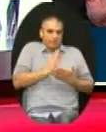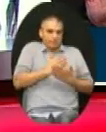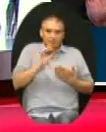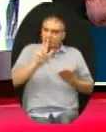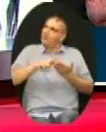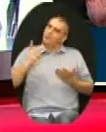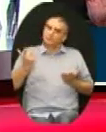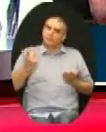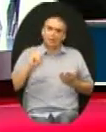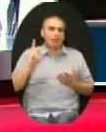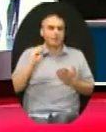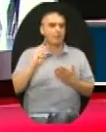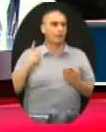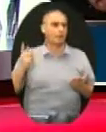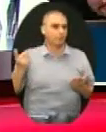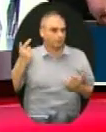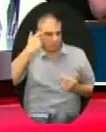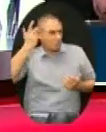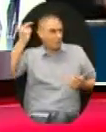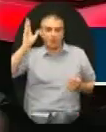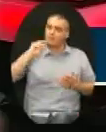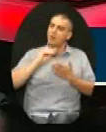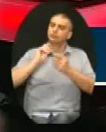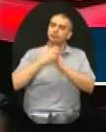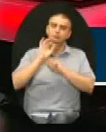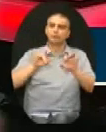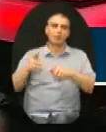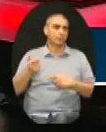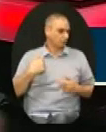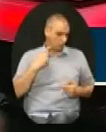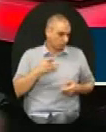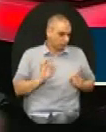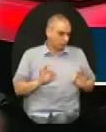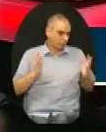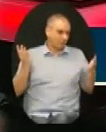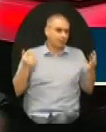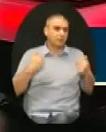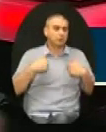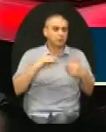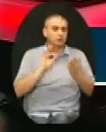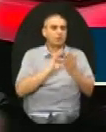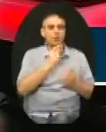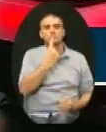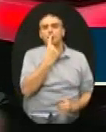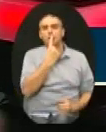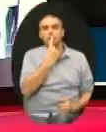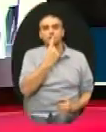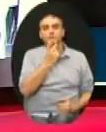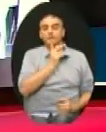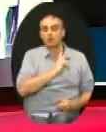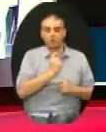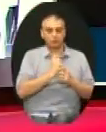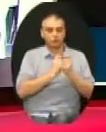נכון, למה לא הכנסתם שום למה לא הכנסתם שום שינוי לטובת הרפורמים? לא היינו צריכים שום דבר. אצלנו יש נקודה אחת. אי